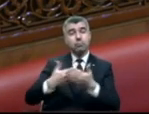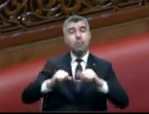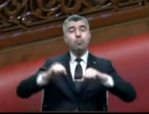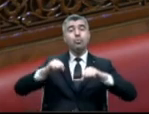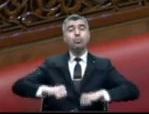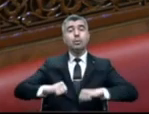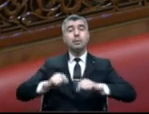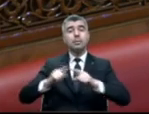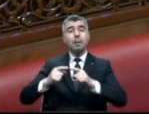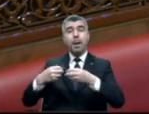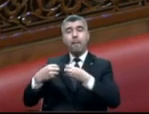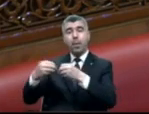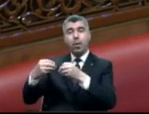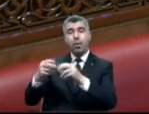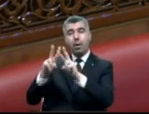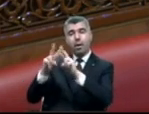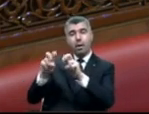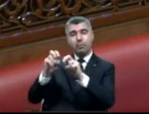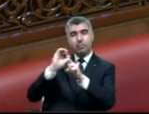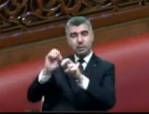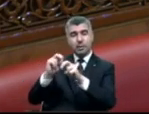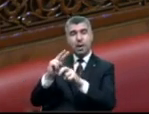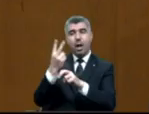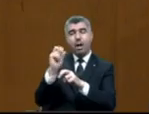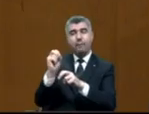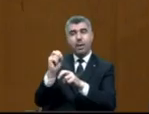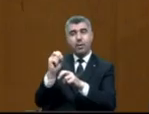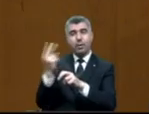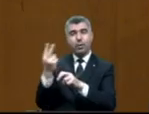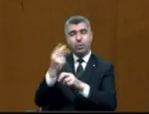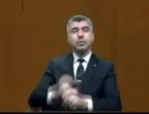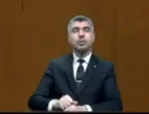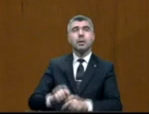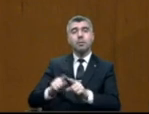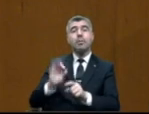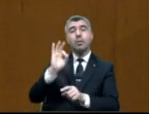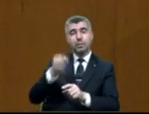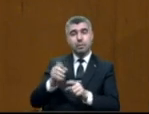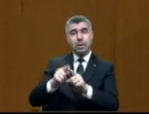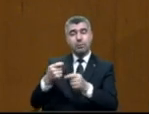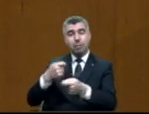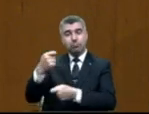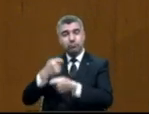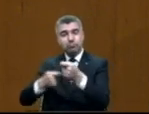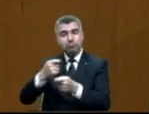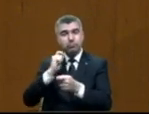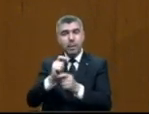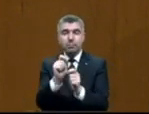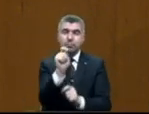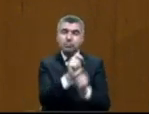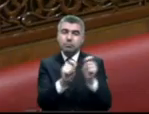المنافسة الصادر في 31 غشت 2022، حيث أنه من أجل التوفر على المعطيات الاقتصادية الدقيقة